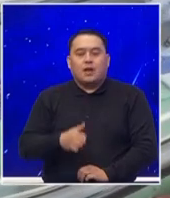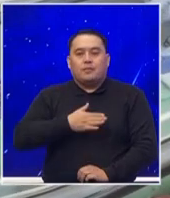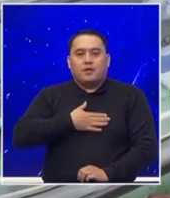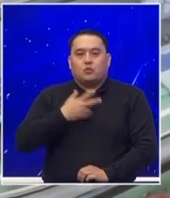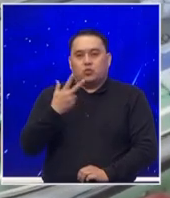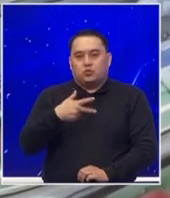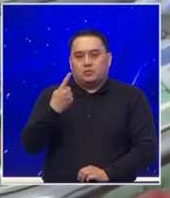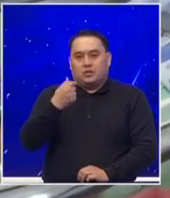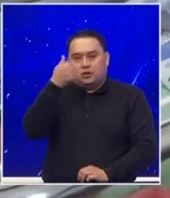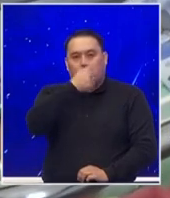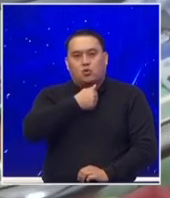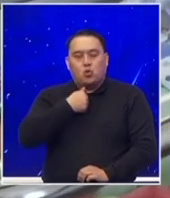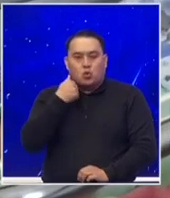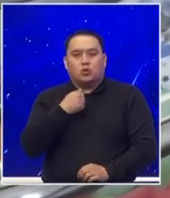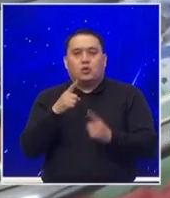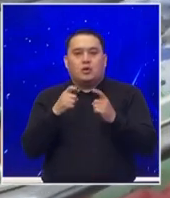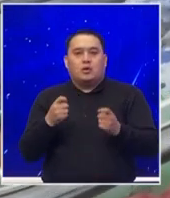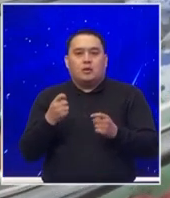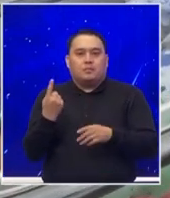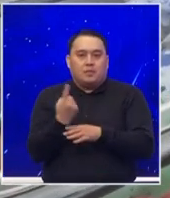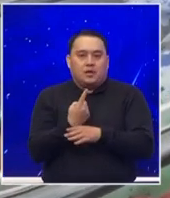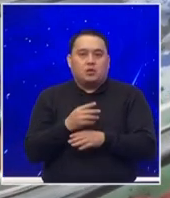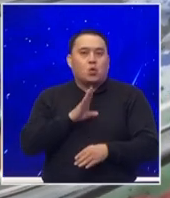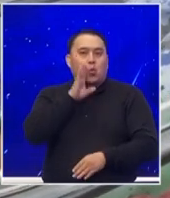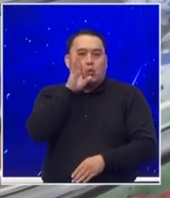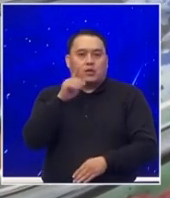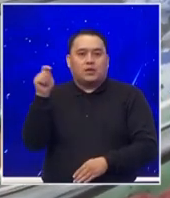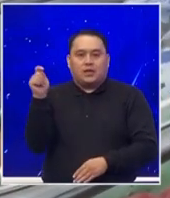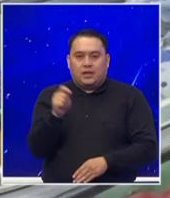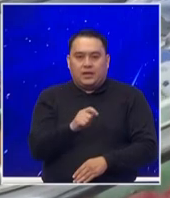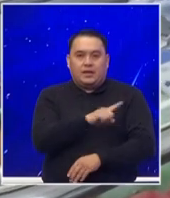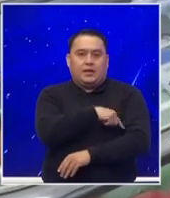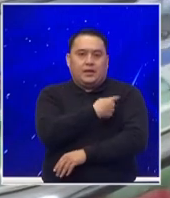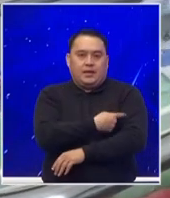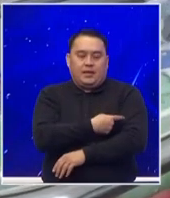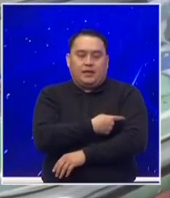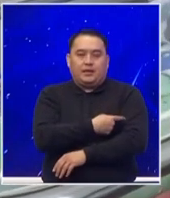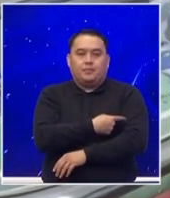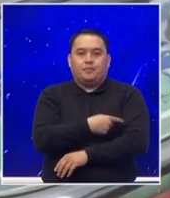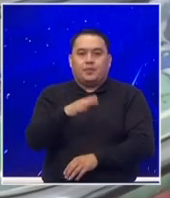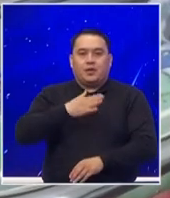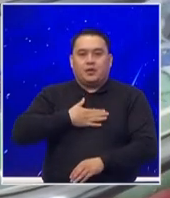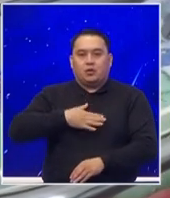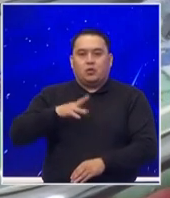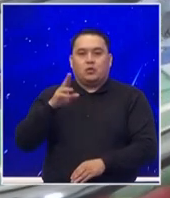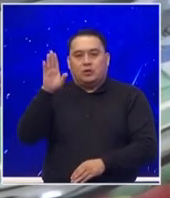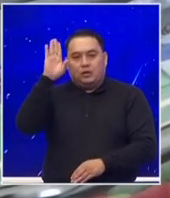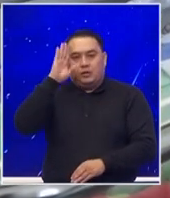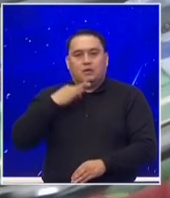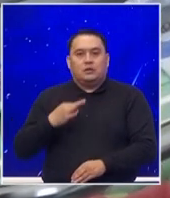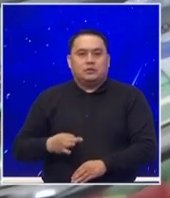алып, бір күні таңертең осы емханаға келдім. Олымды бір күні